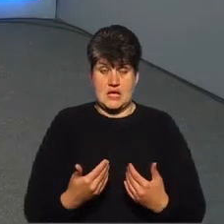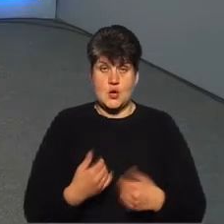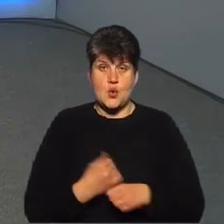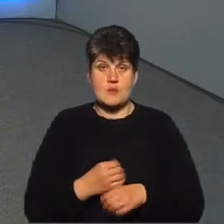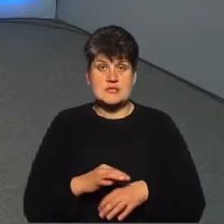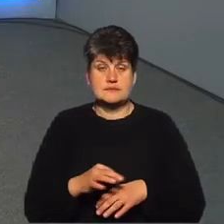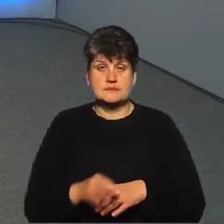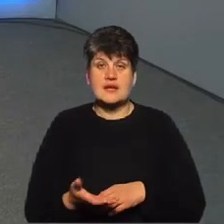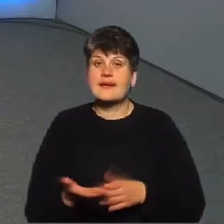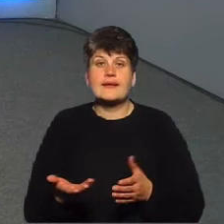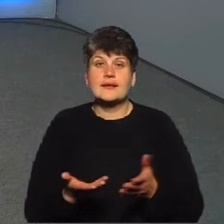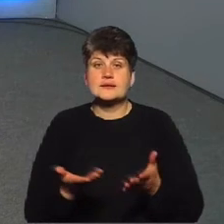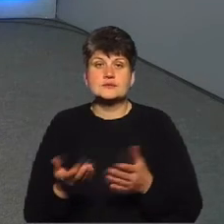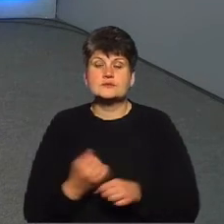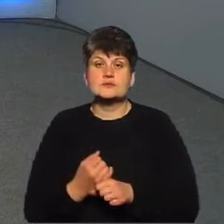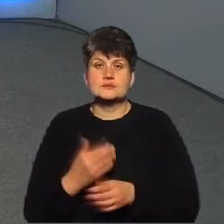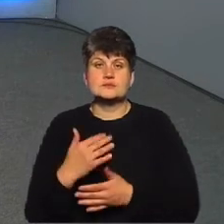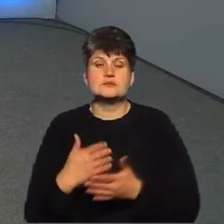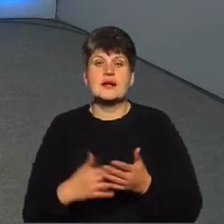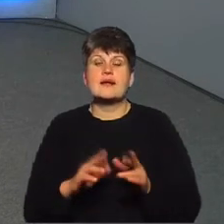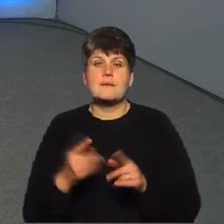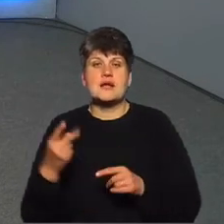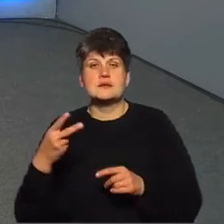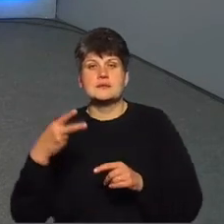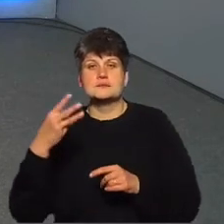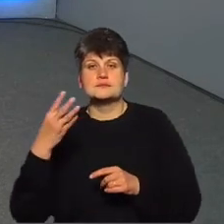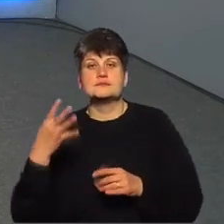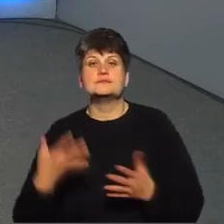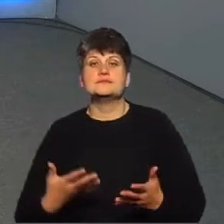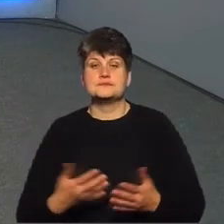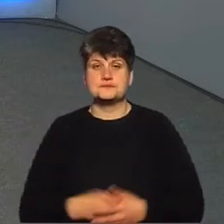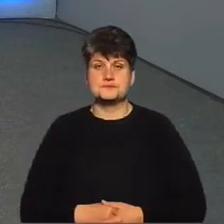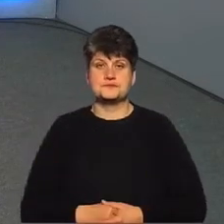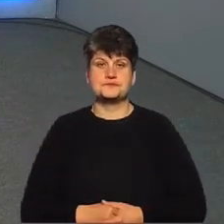Які її дії, послідовність? Як робити в такому випадку?